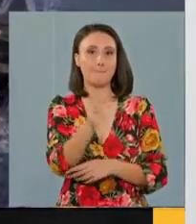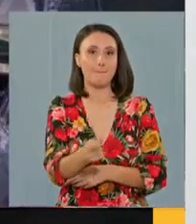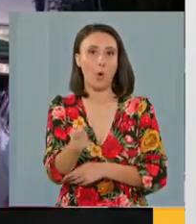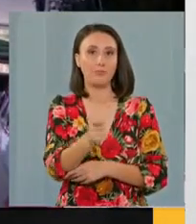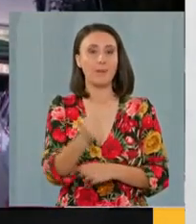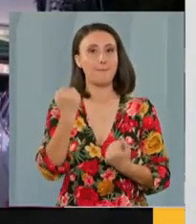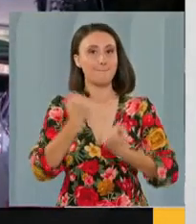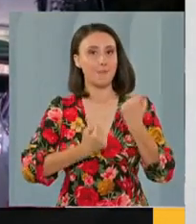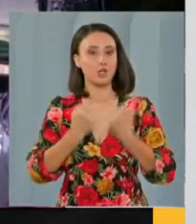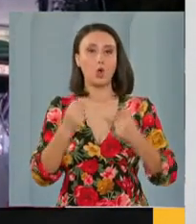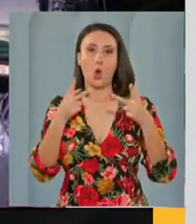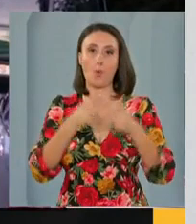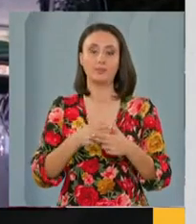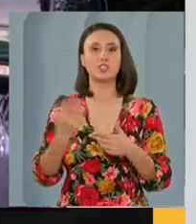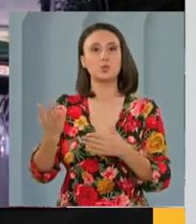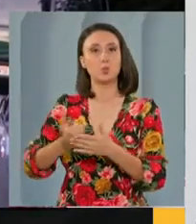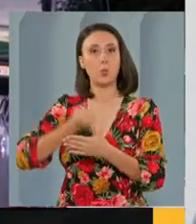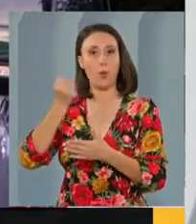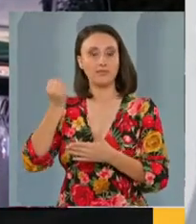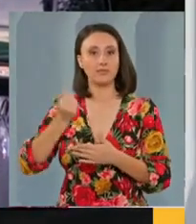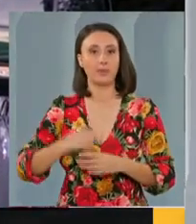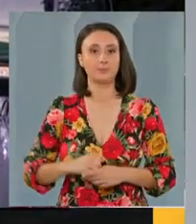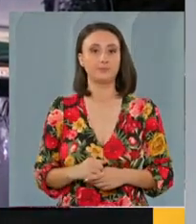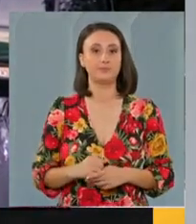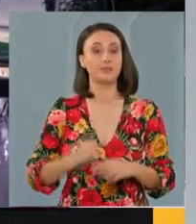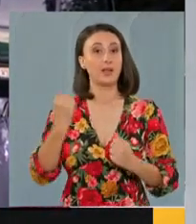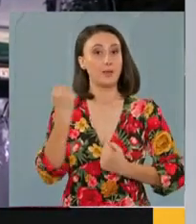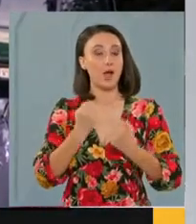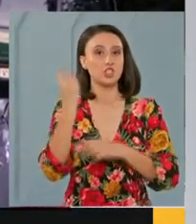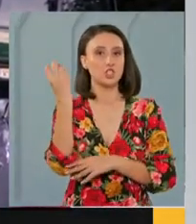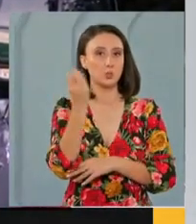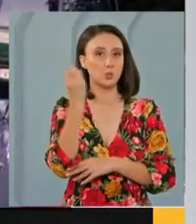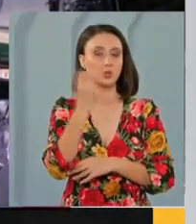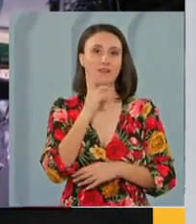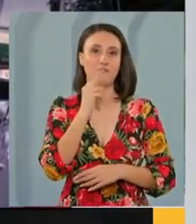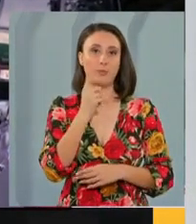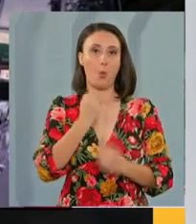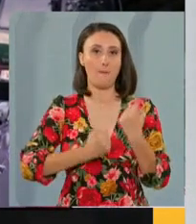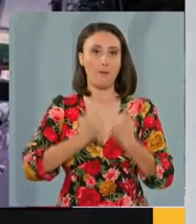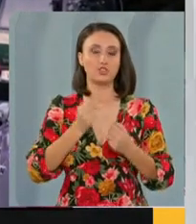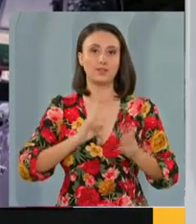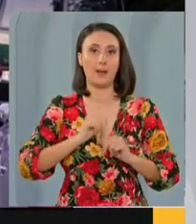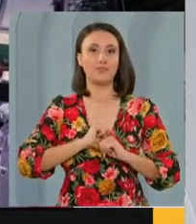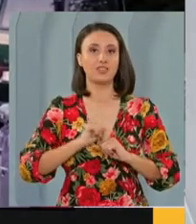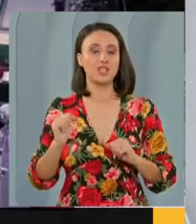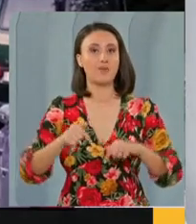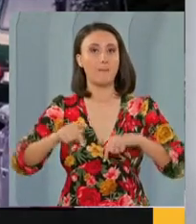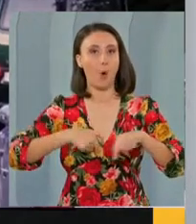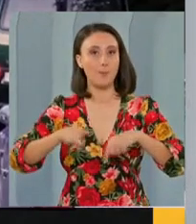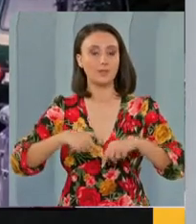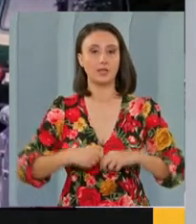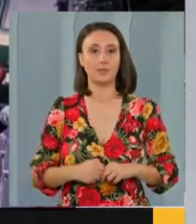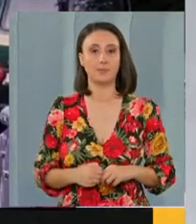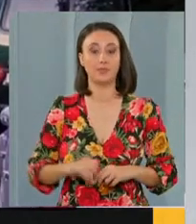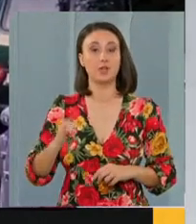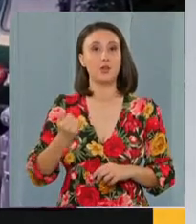pompier mașini de stingere, deci descarcerare, mașini smurd, vorbim de o mașină de terapie intensivă mobilă